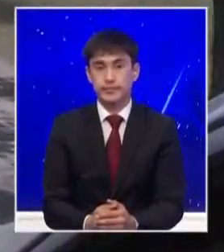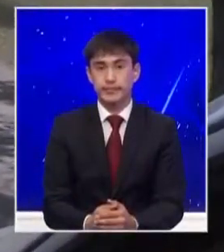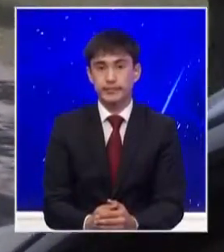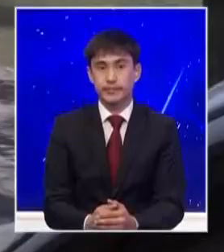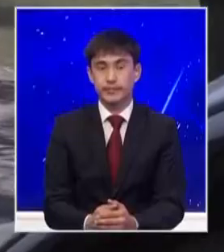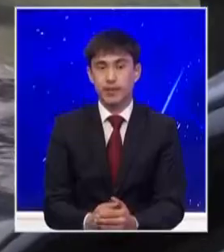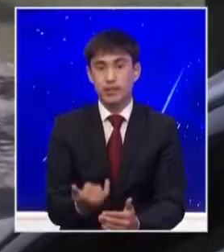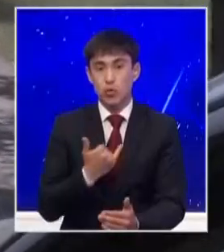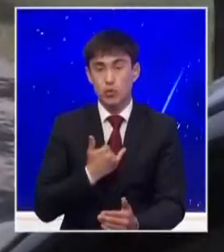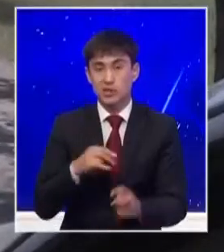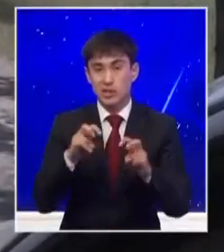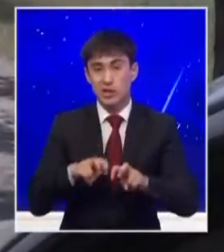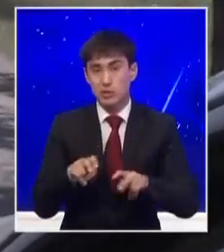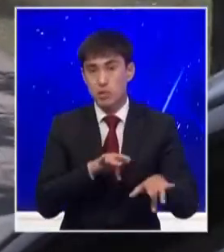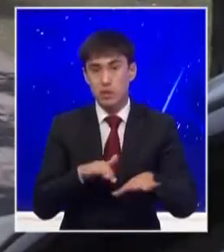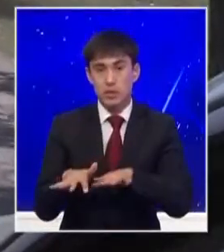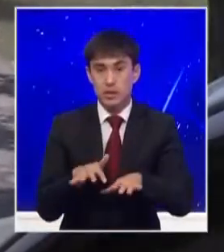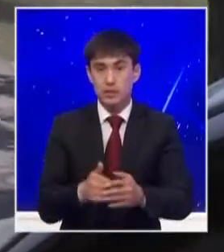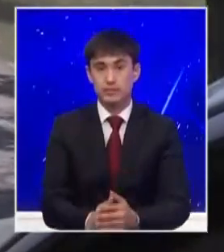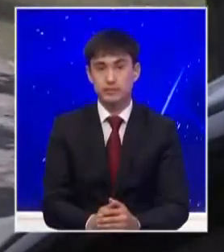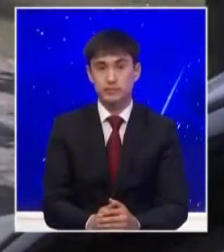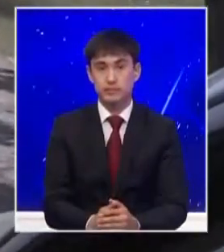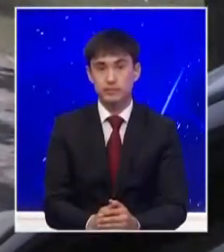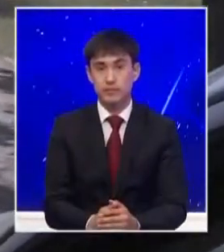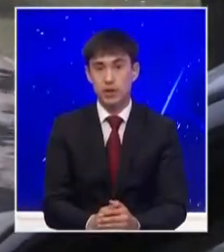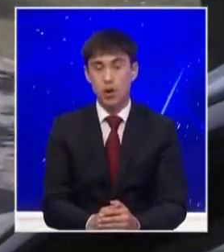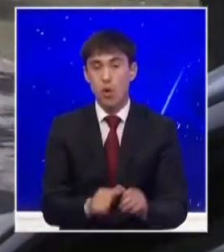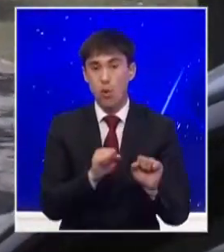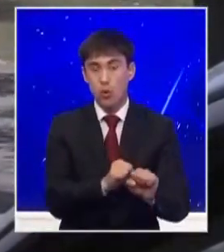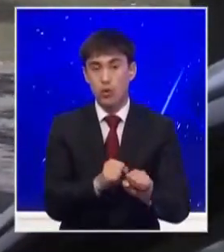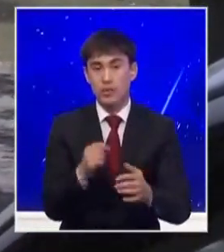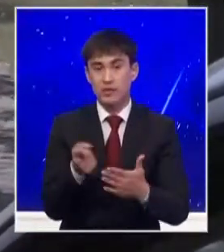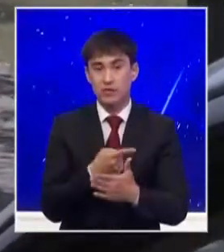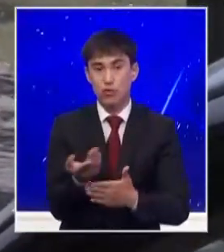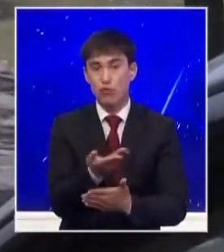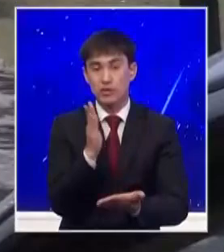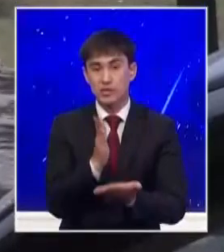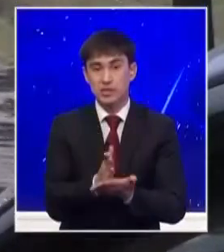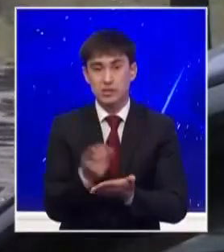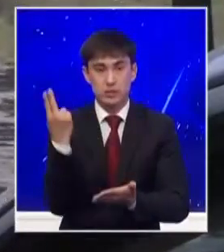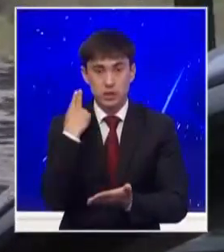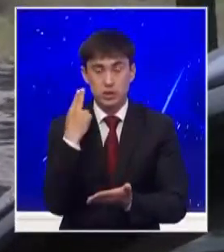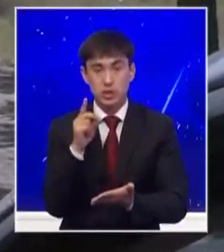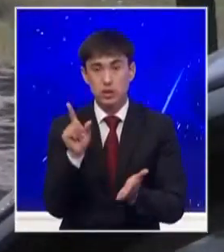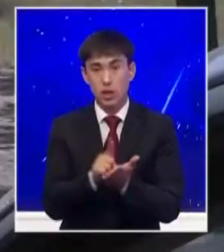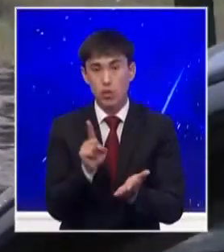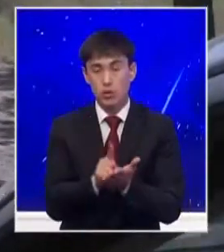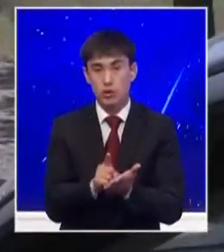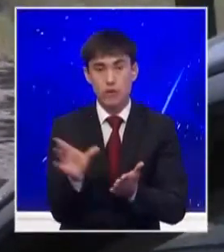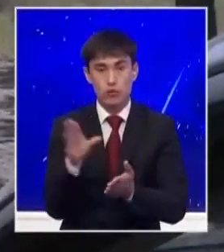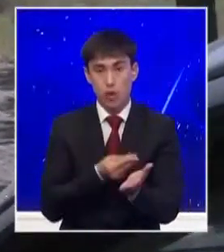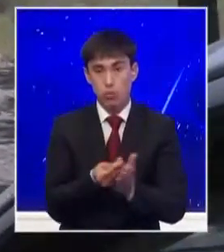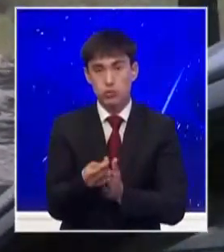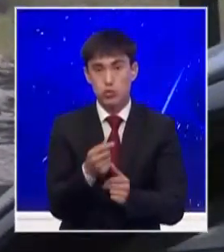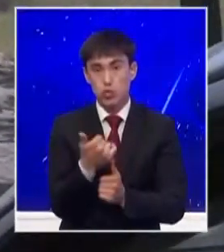У нас рейдовые мероприятия идет, Порал называется. У вас должник есть налог? Нет. Да. Все оплачено. У